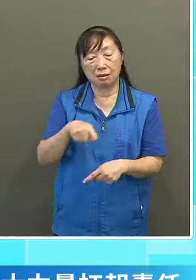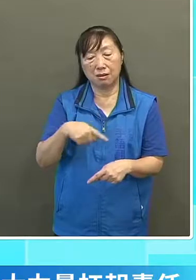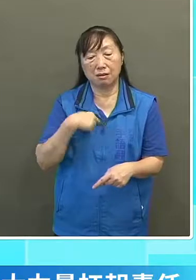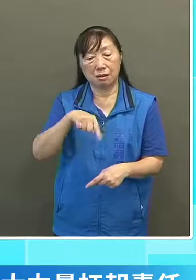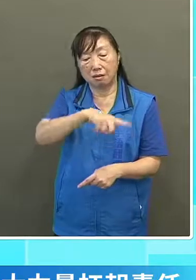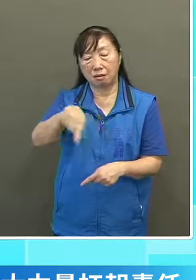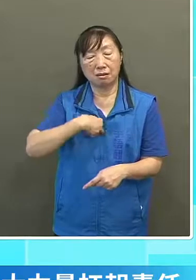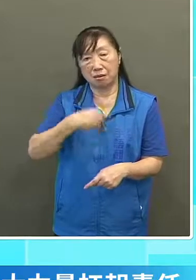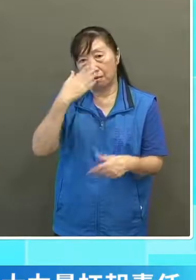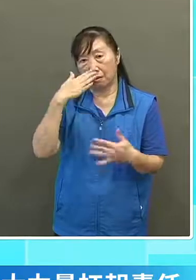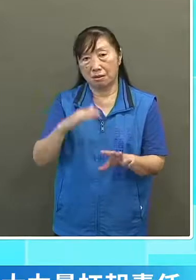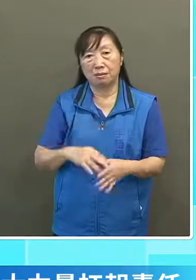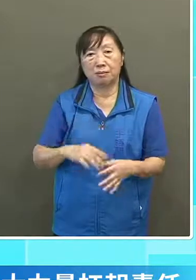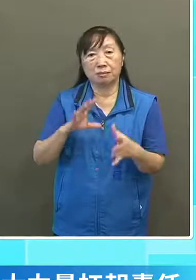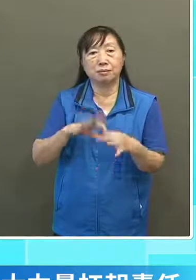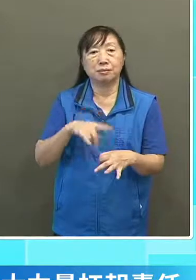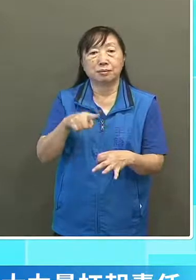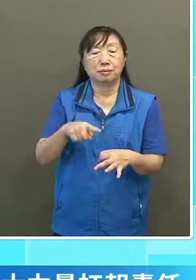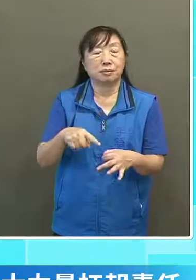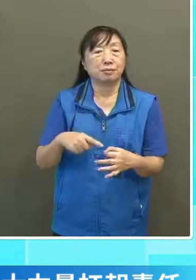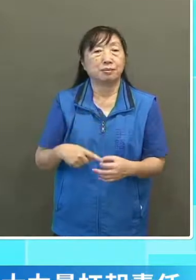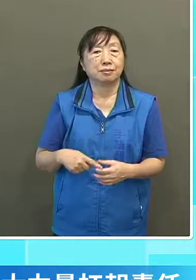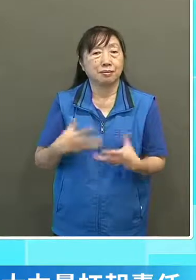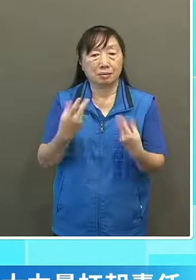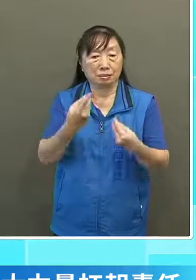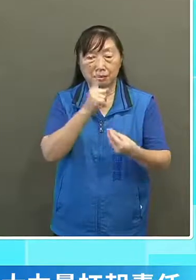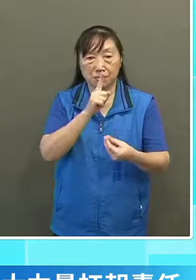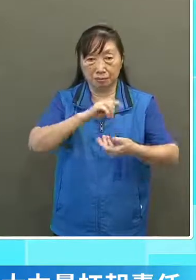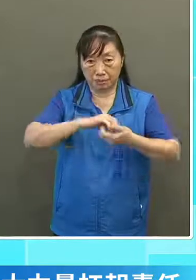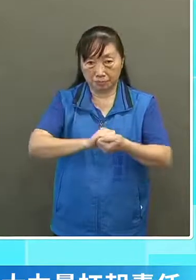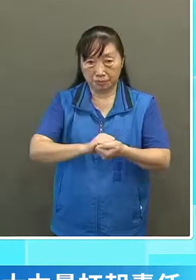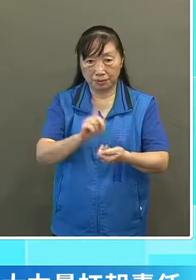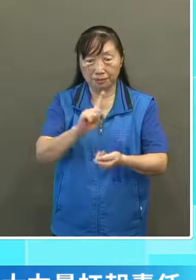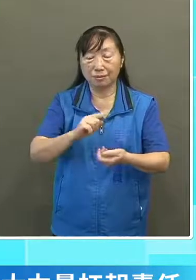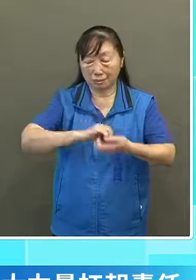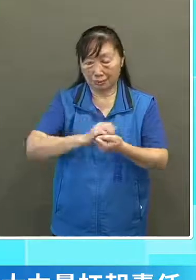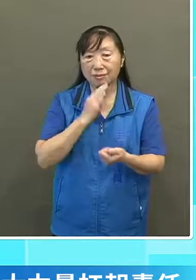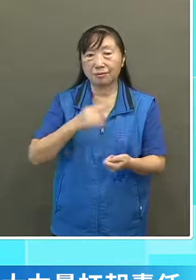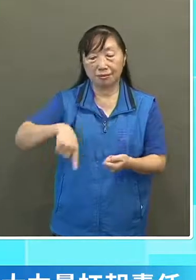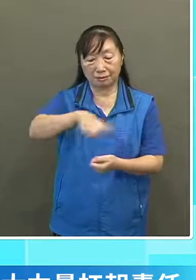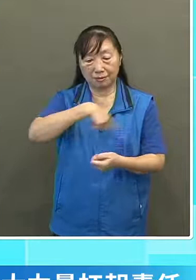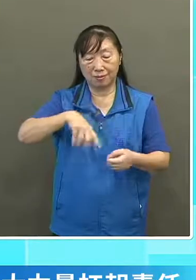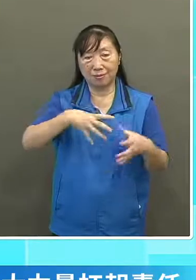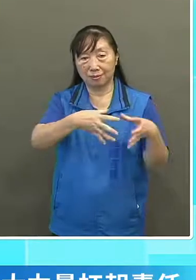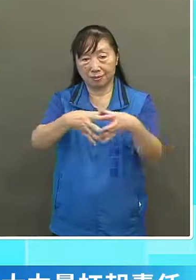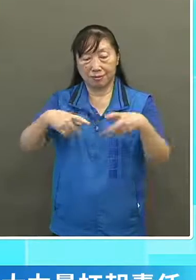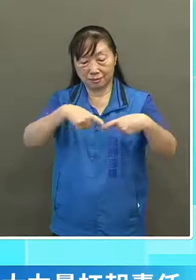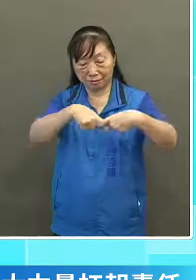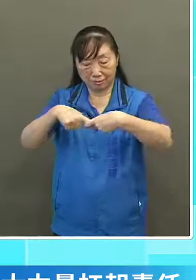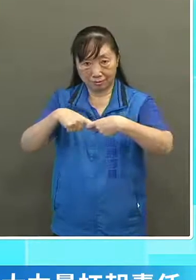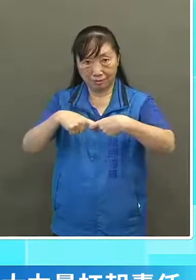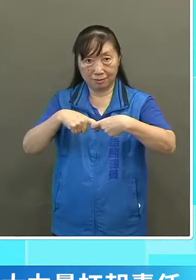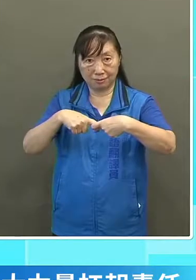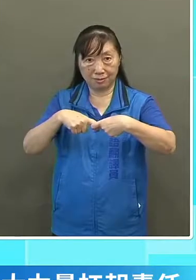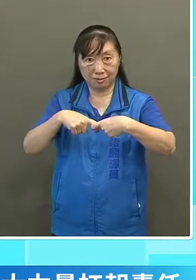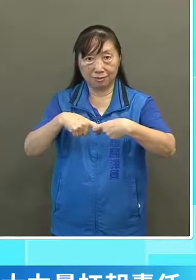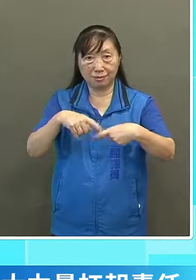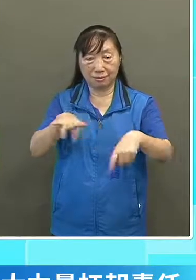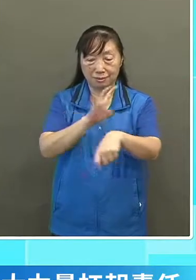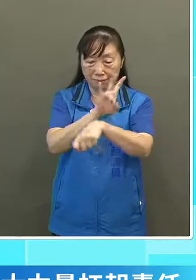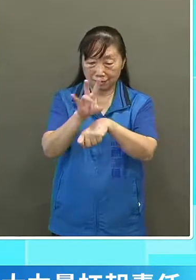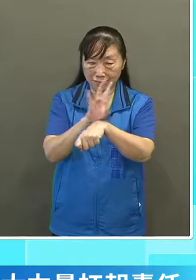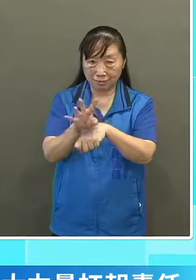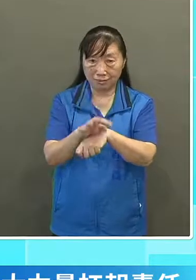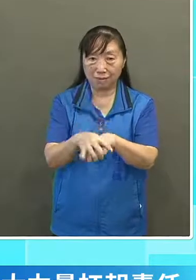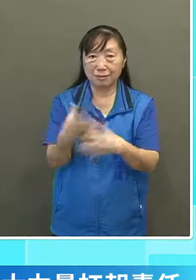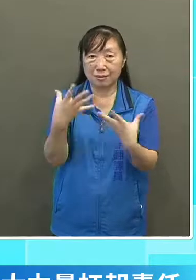躏，所以我们没有一定是同心齐力以外，我们一定要好好的24小时